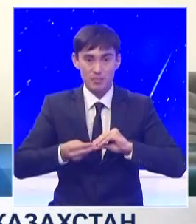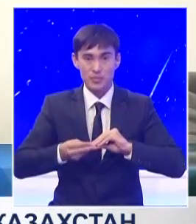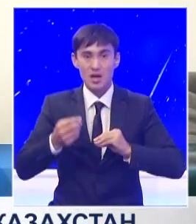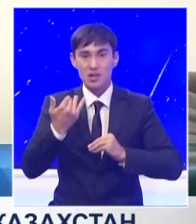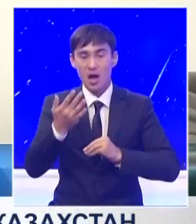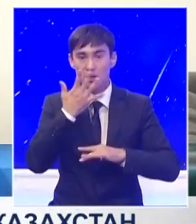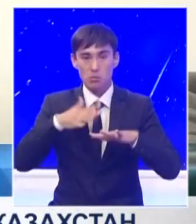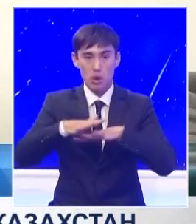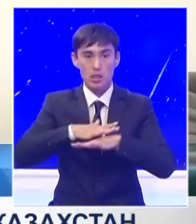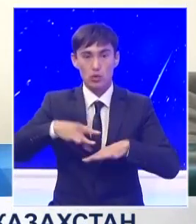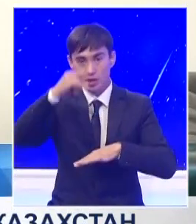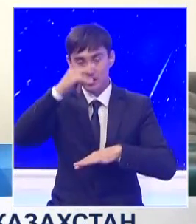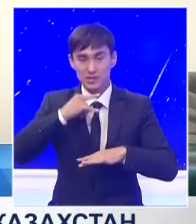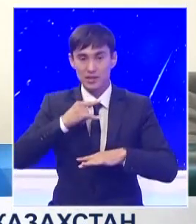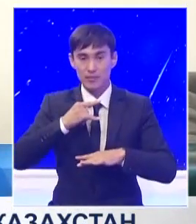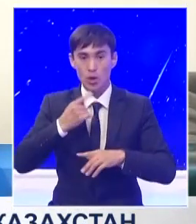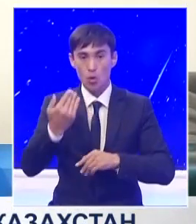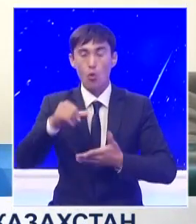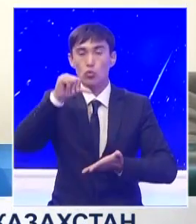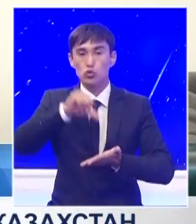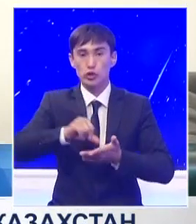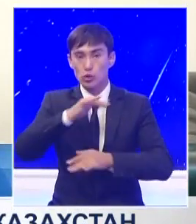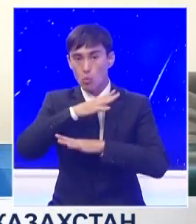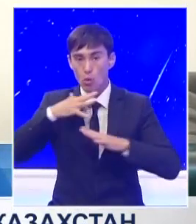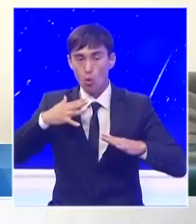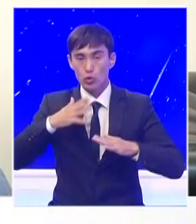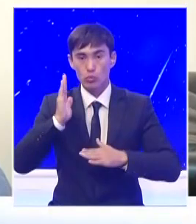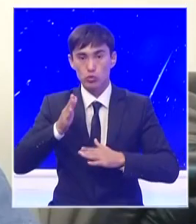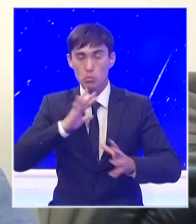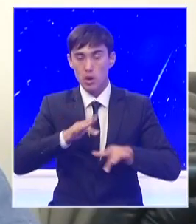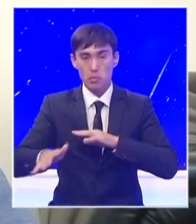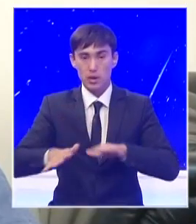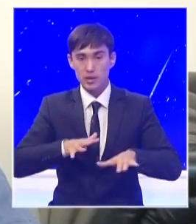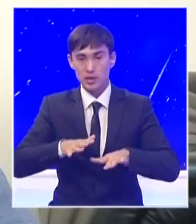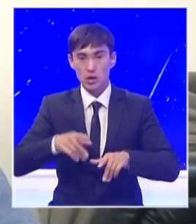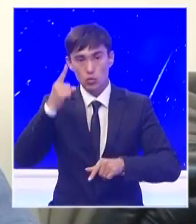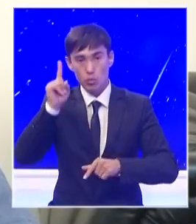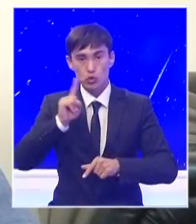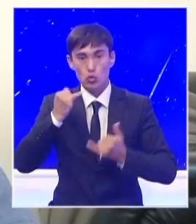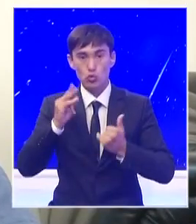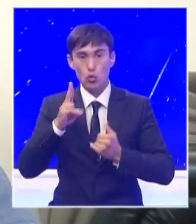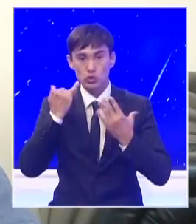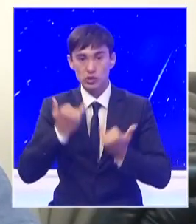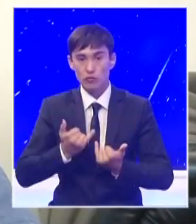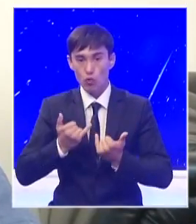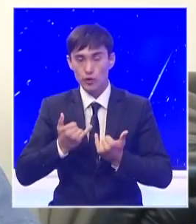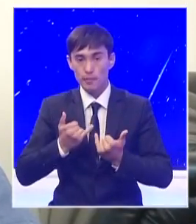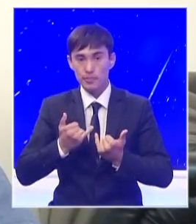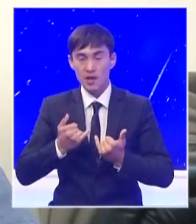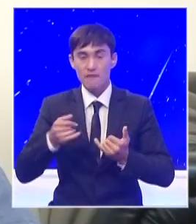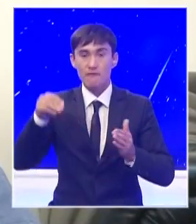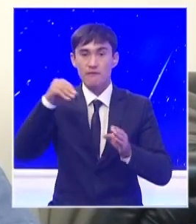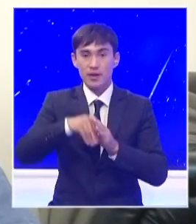для Ассамблеи народа Казахстана. Он участник многих, будем говорить, мероприятий. Я думаю, что кто сегодня в